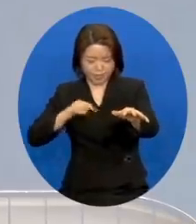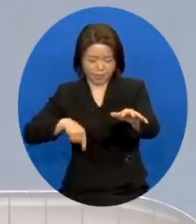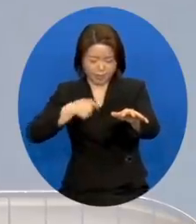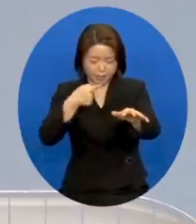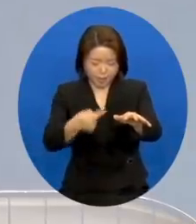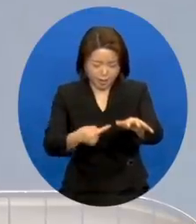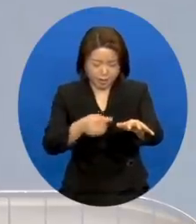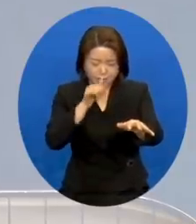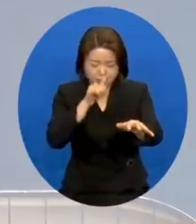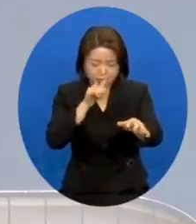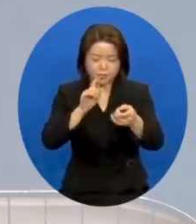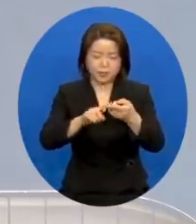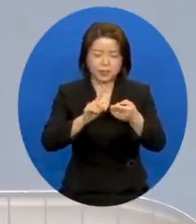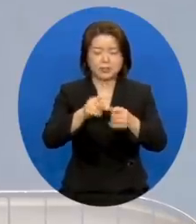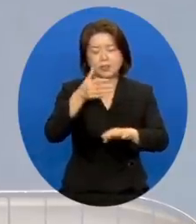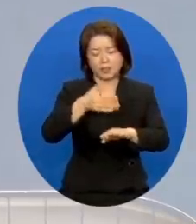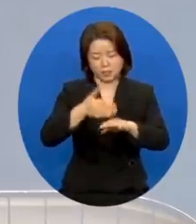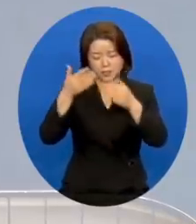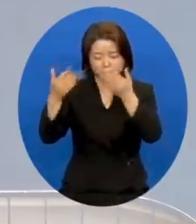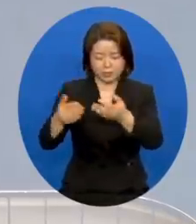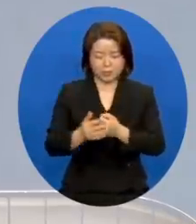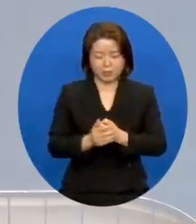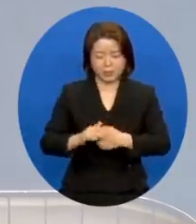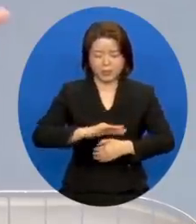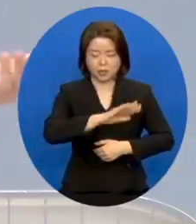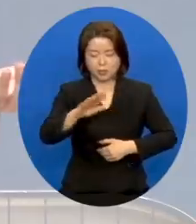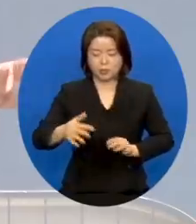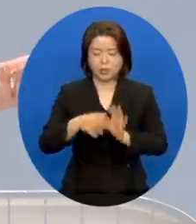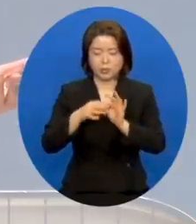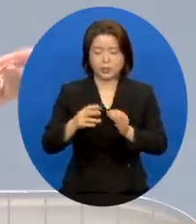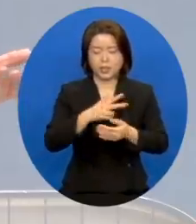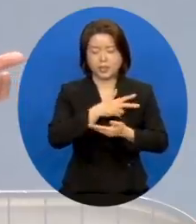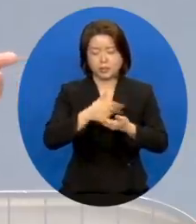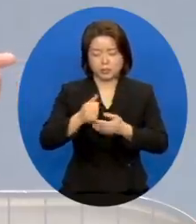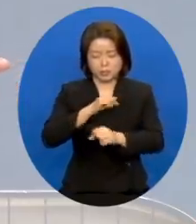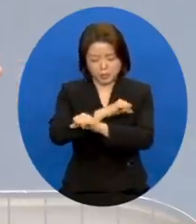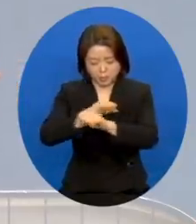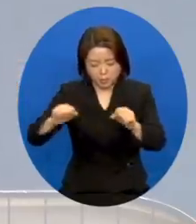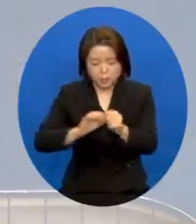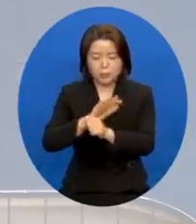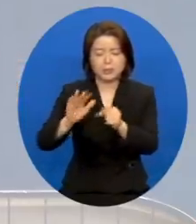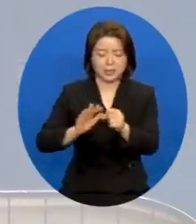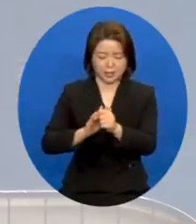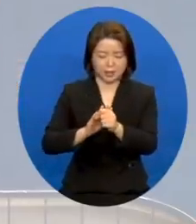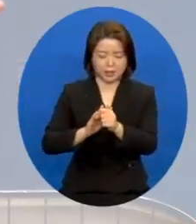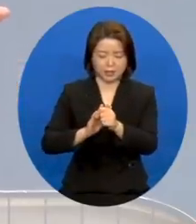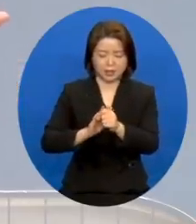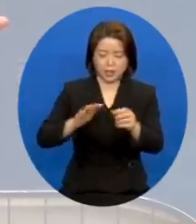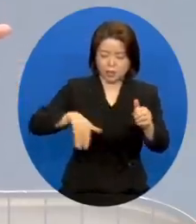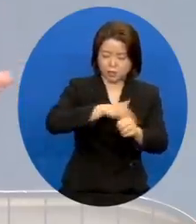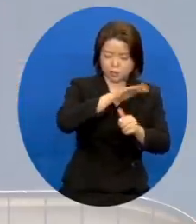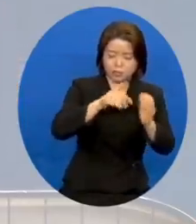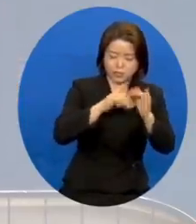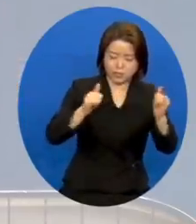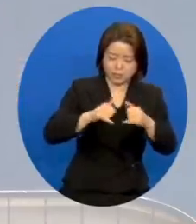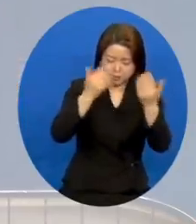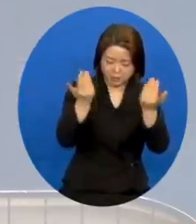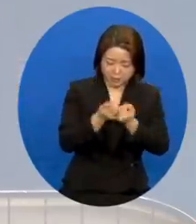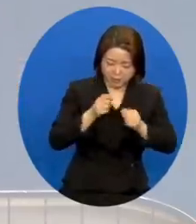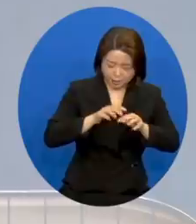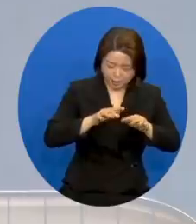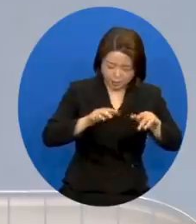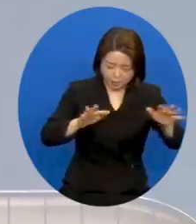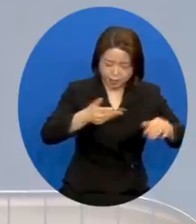감사합니다 우리를 통해 주님의 용서와 사랑이 주변 사람들에게 나 흘러가게